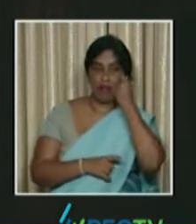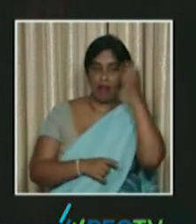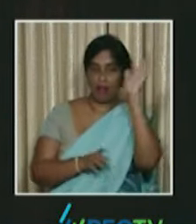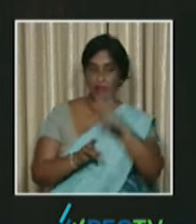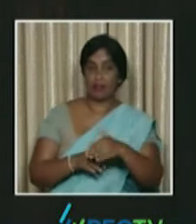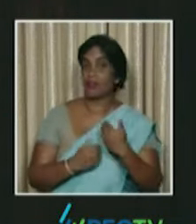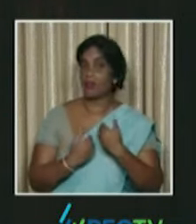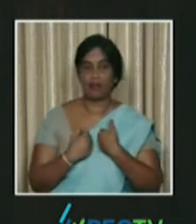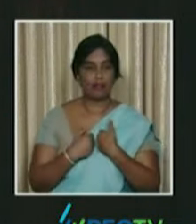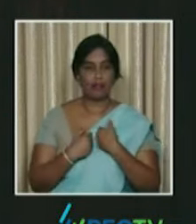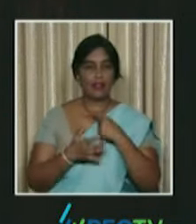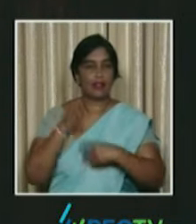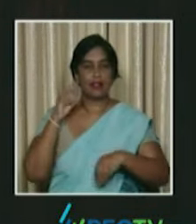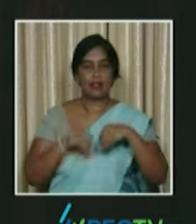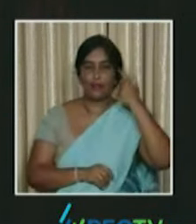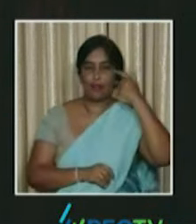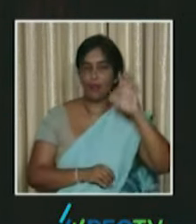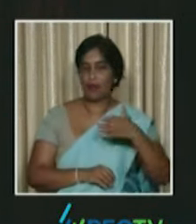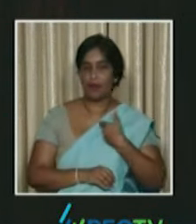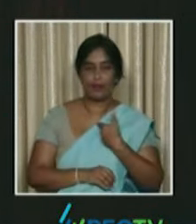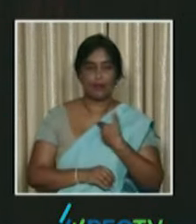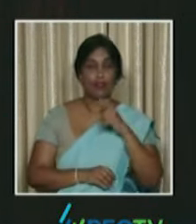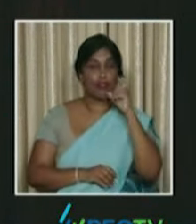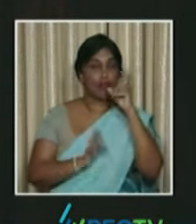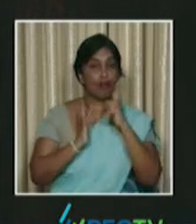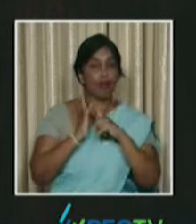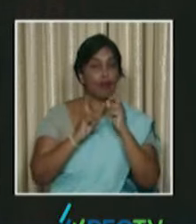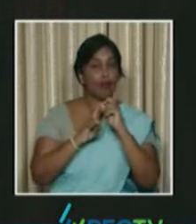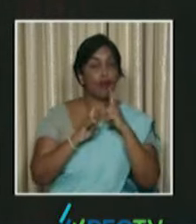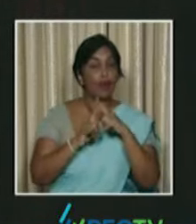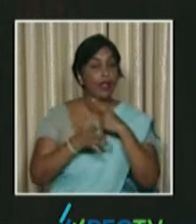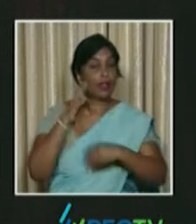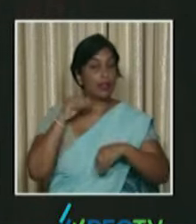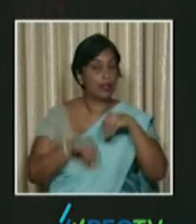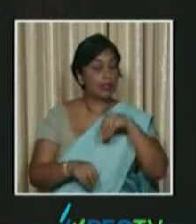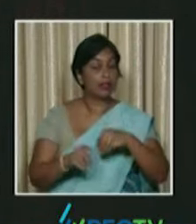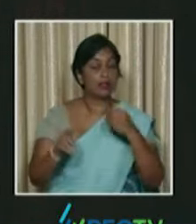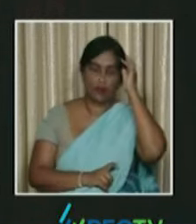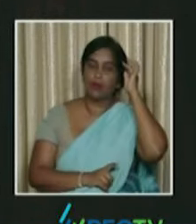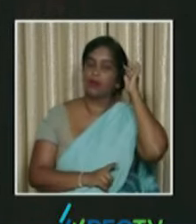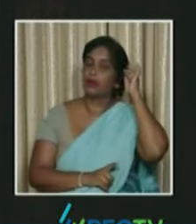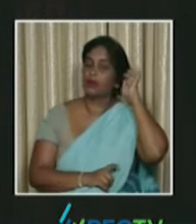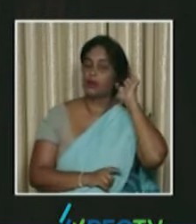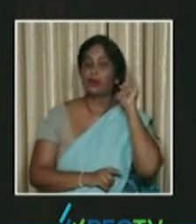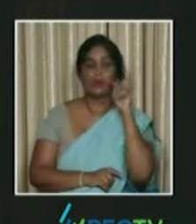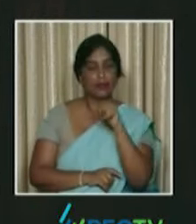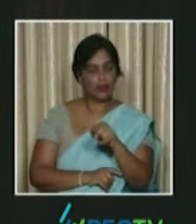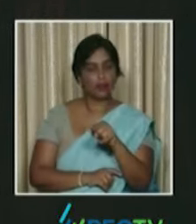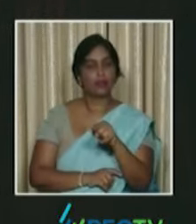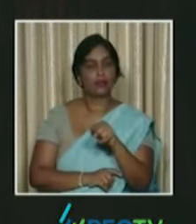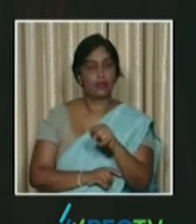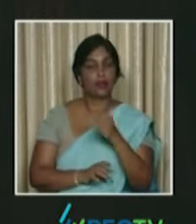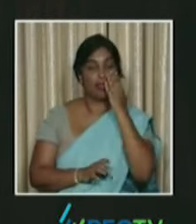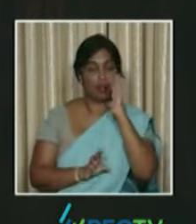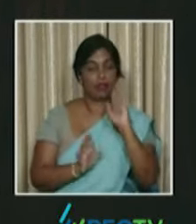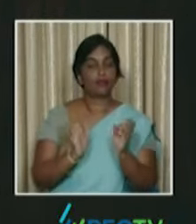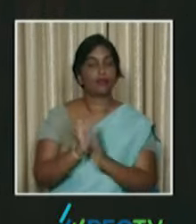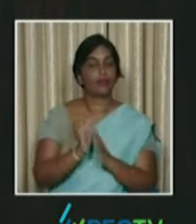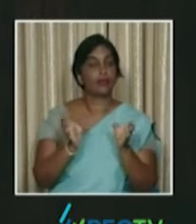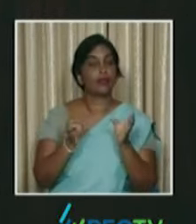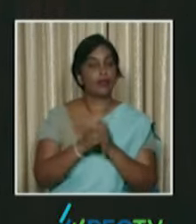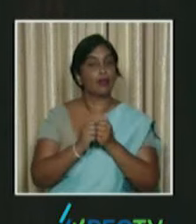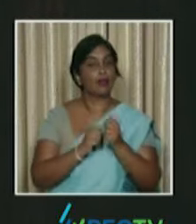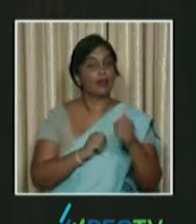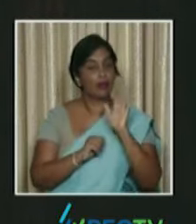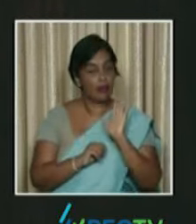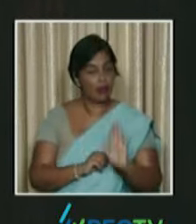අපිට කිසිම දේශපාලන පරමාර්ථයක් නැහැ. කෝප් කමිටුව දේශපාලනීකරණයට භාජනය කරන්න එපා. මේක ස්වාධීන කමිටුවක් විදිහට